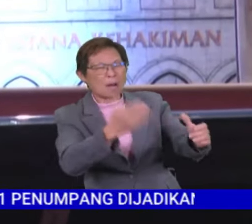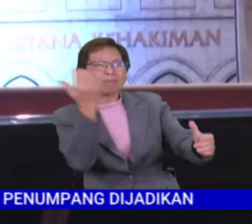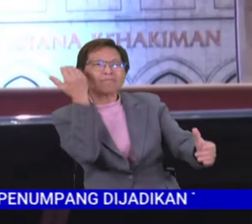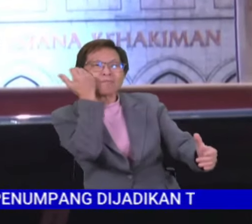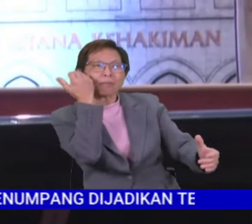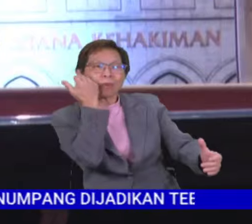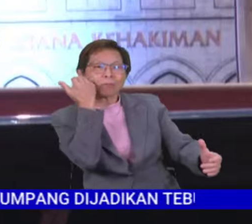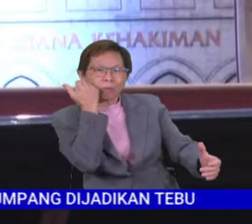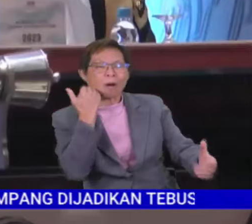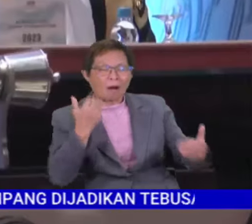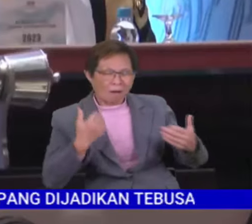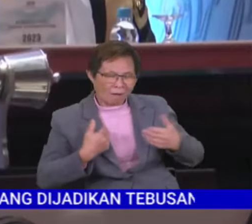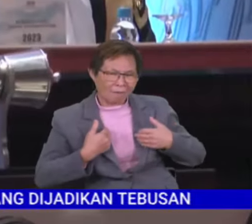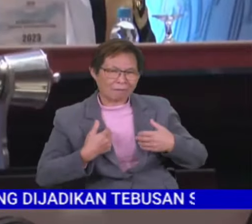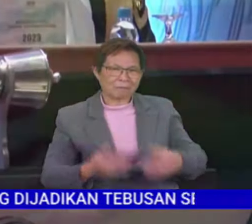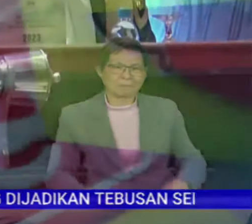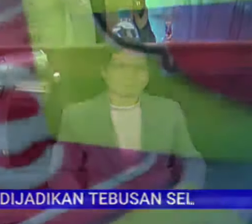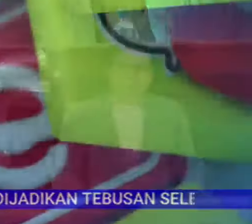Kehakiman.